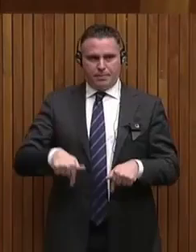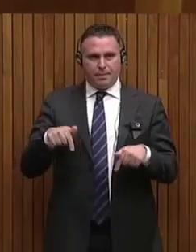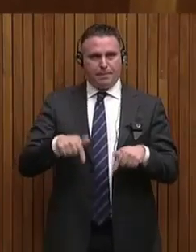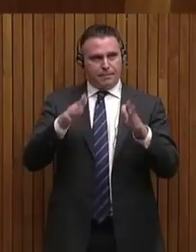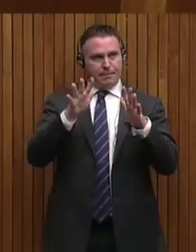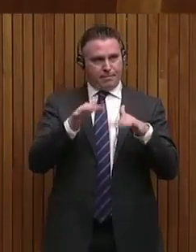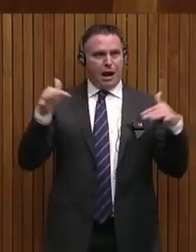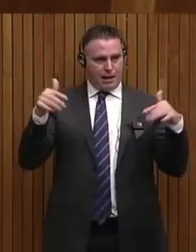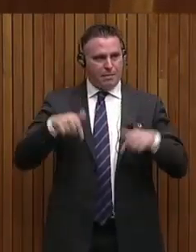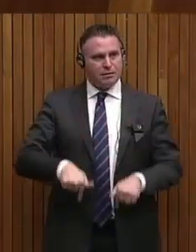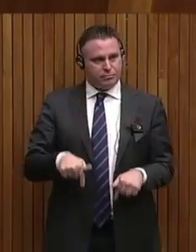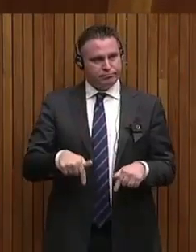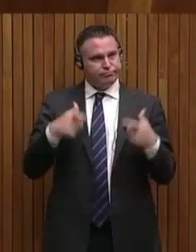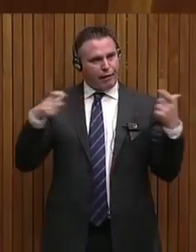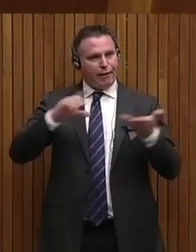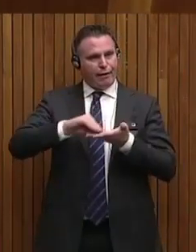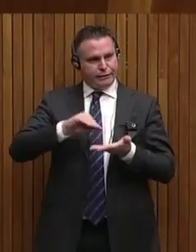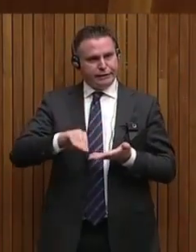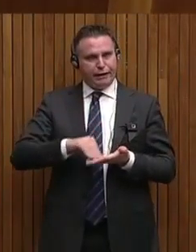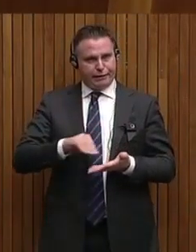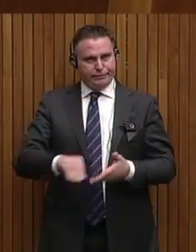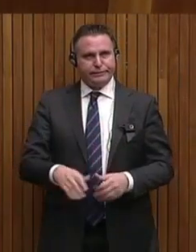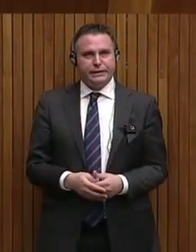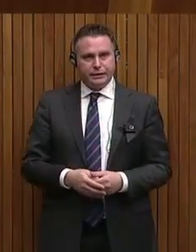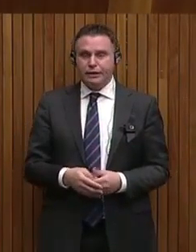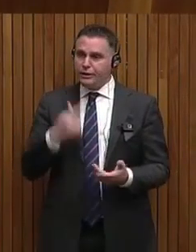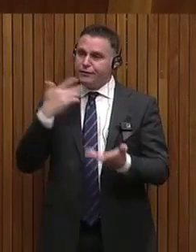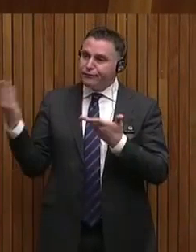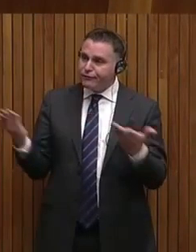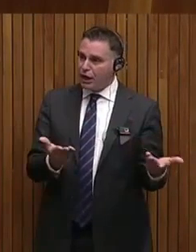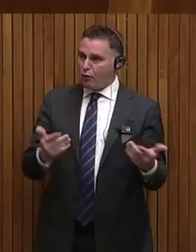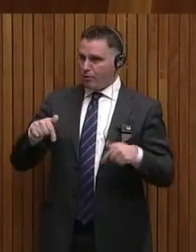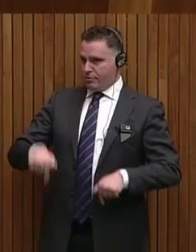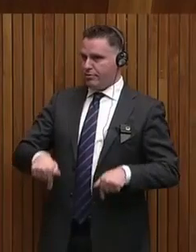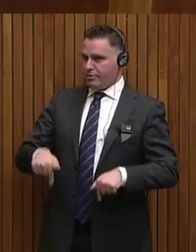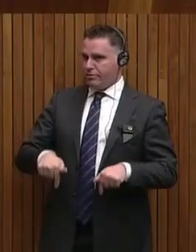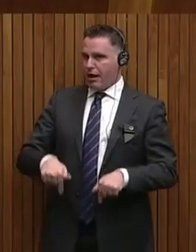and we are extremely pleased that this reform of our procedure rules is